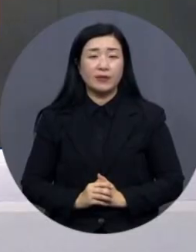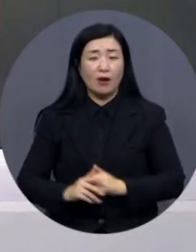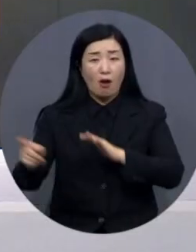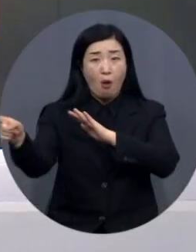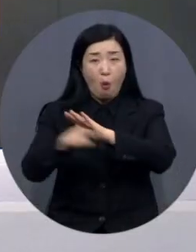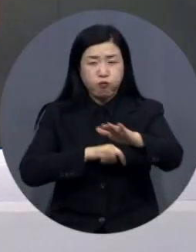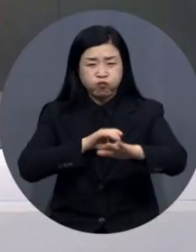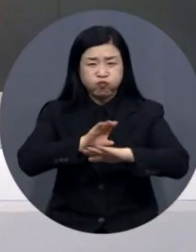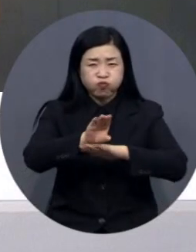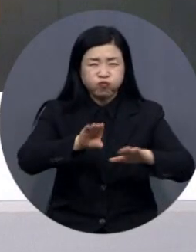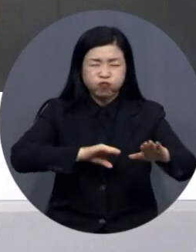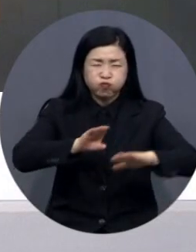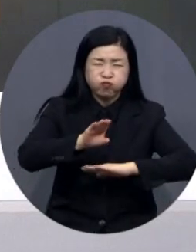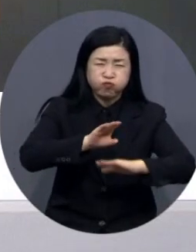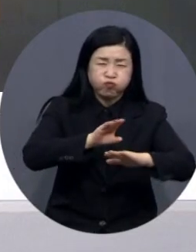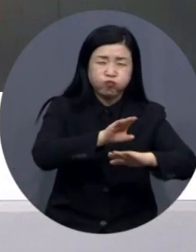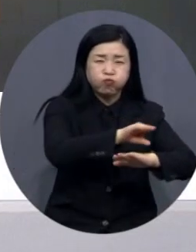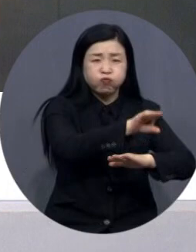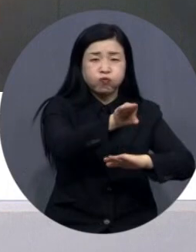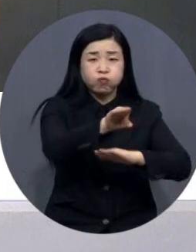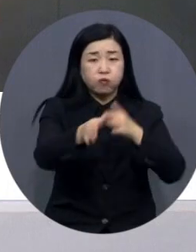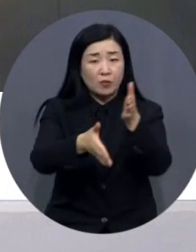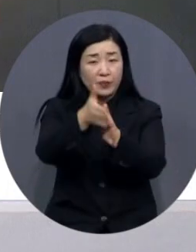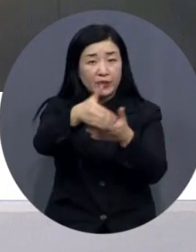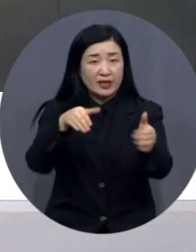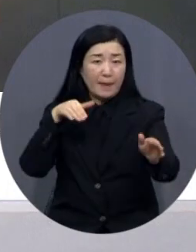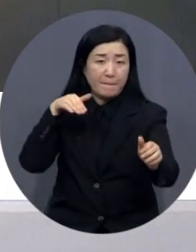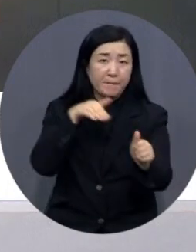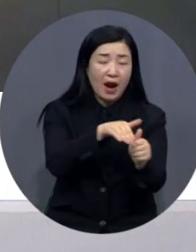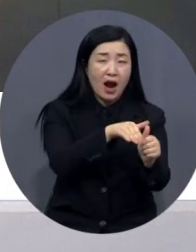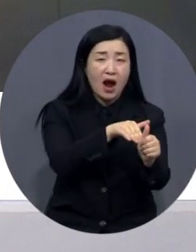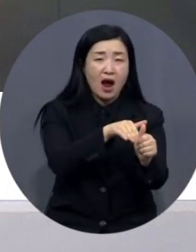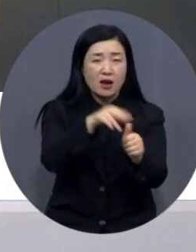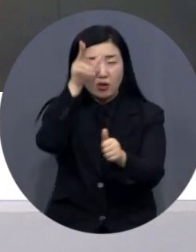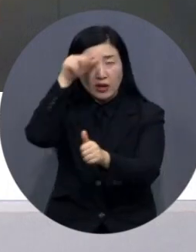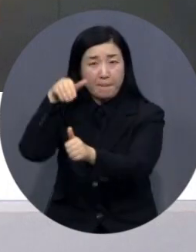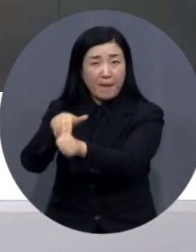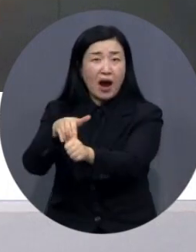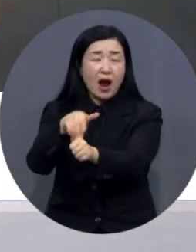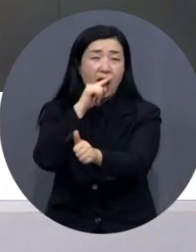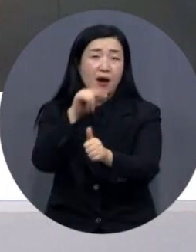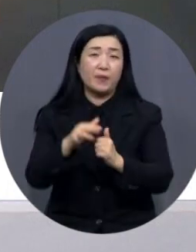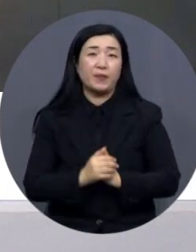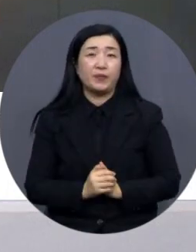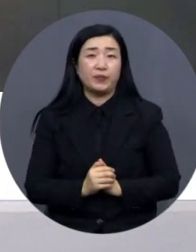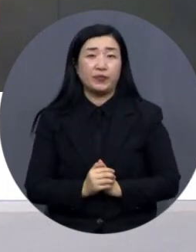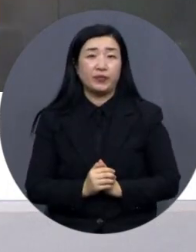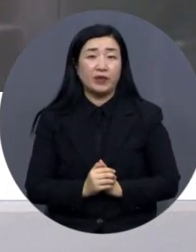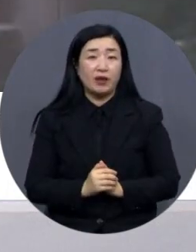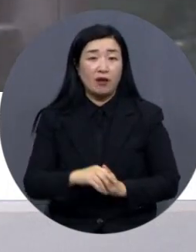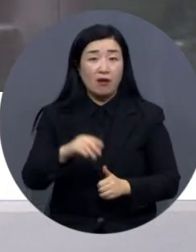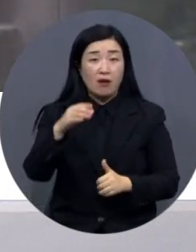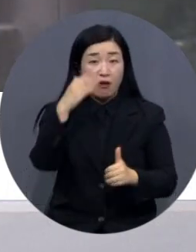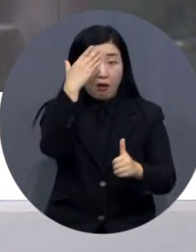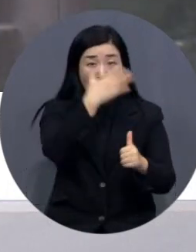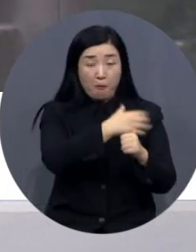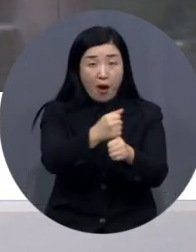훔친 차를 타고 달아나다 시민과 경찰관을 친 10대들이 붙잡혔습니다. 경찰에 붙잡힌 이